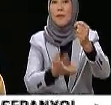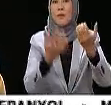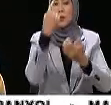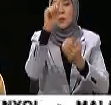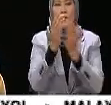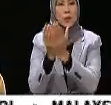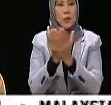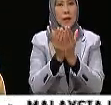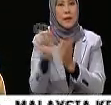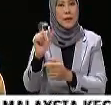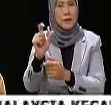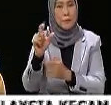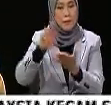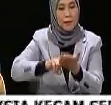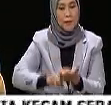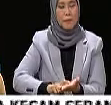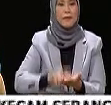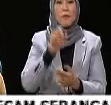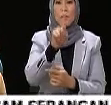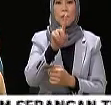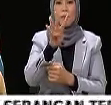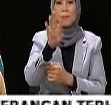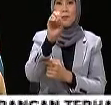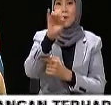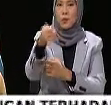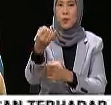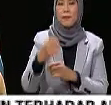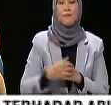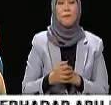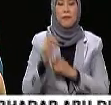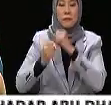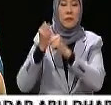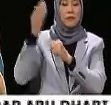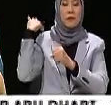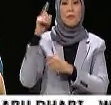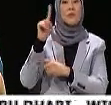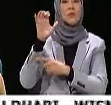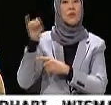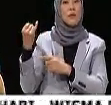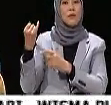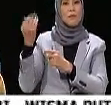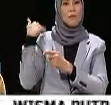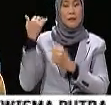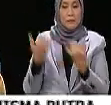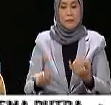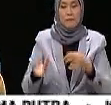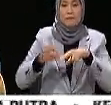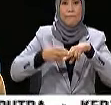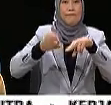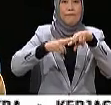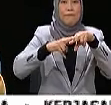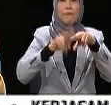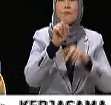dan Qalqalah bertolak 140 juta tahun pas suatu juta dia tahun Nikita tingkat sampai